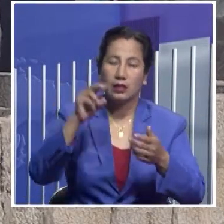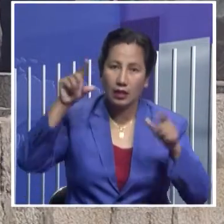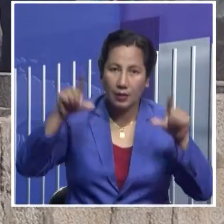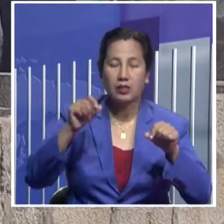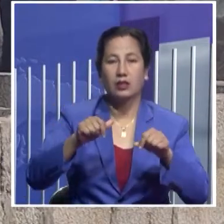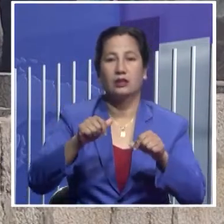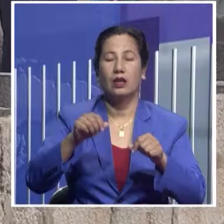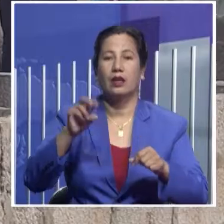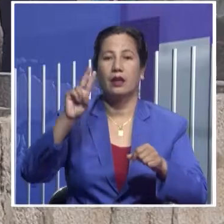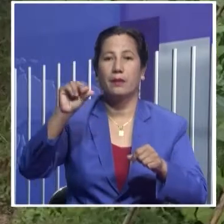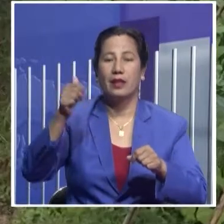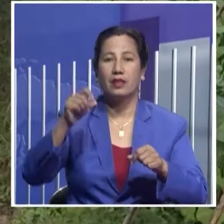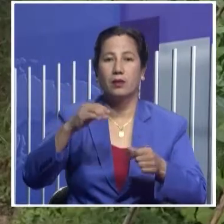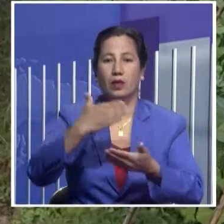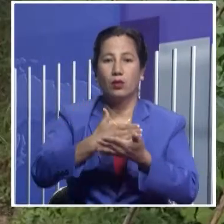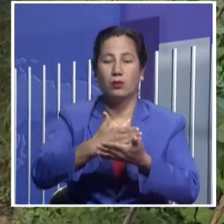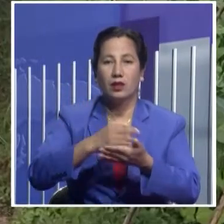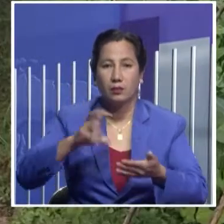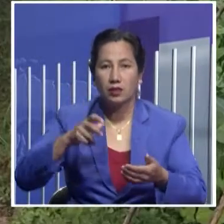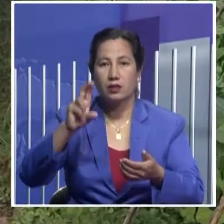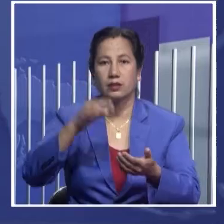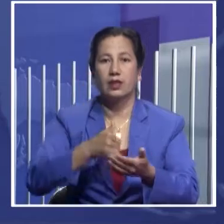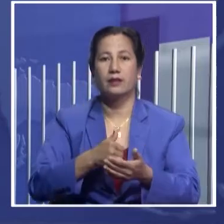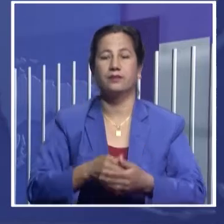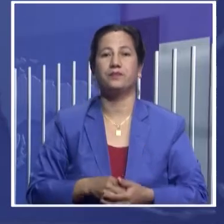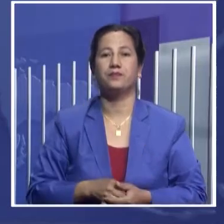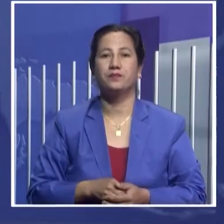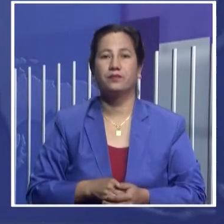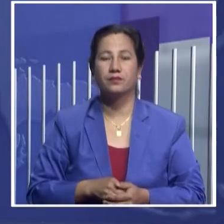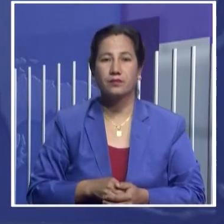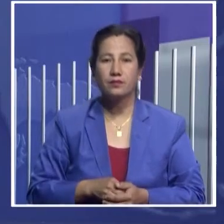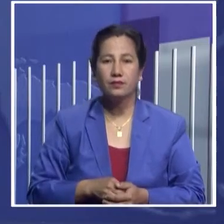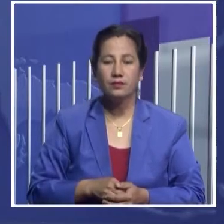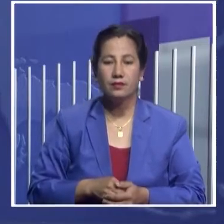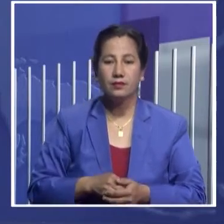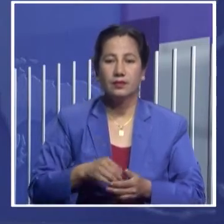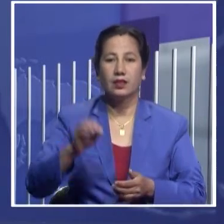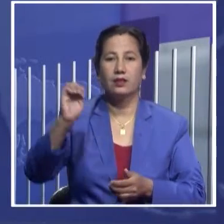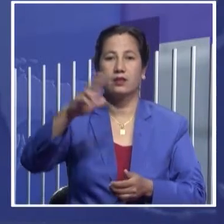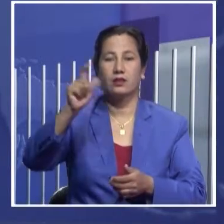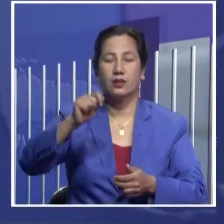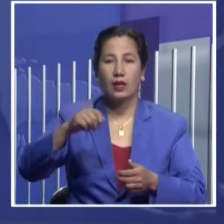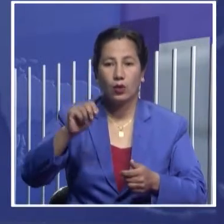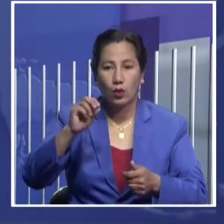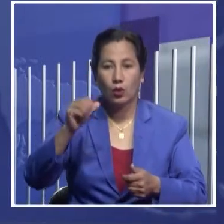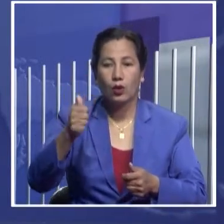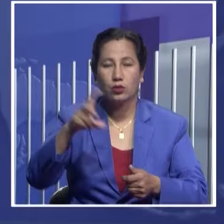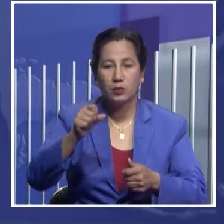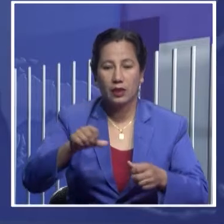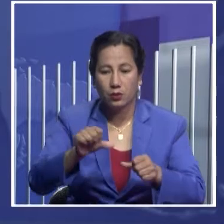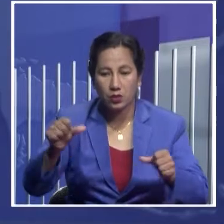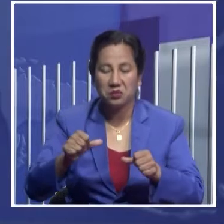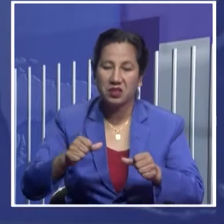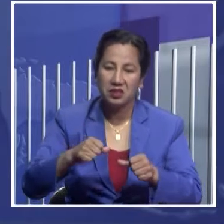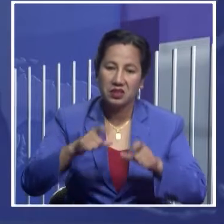घिमिरे, नेपाल टेलिभिजन, लुम्बिनी प्रदेश, दाङ। सिँचाइको असुविधाको कारणले कतिपय जमिन बाँझै छ।